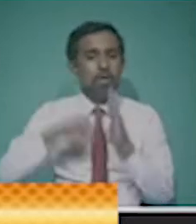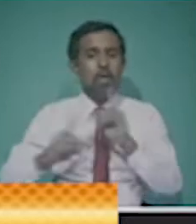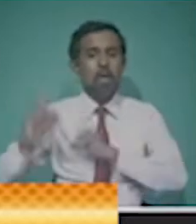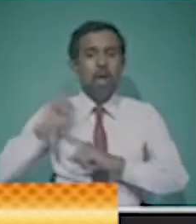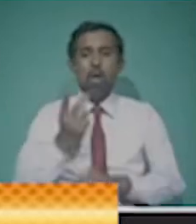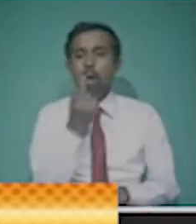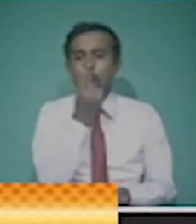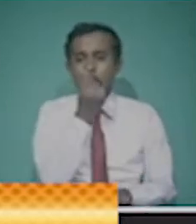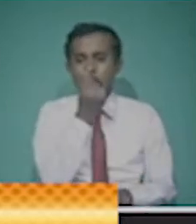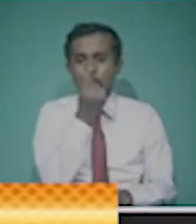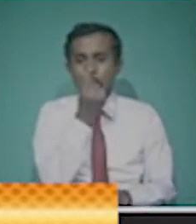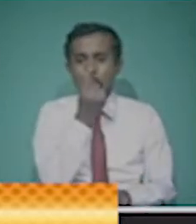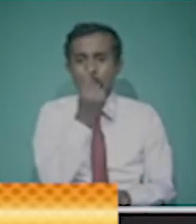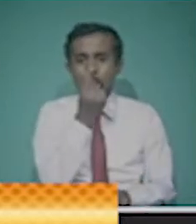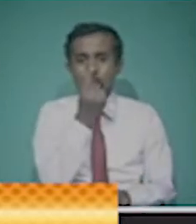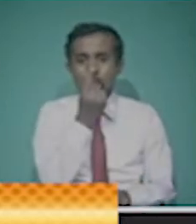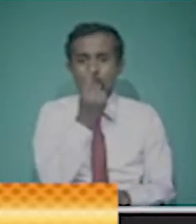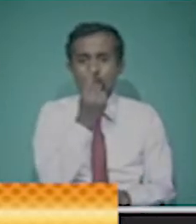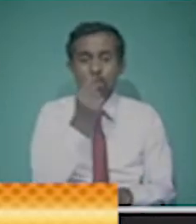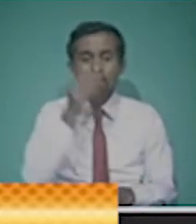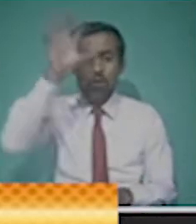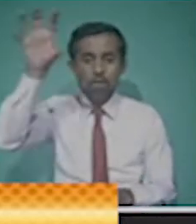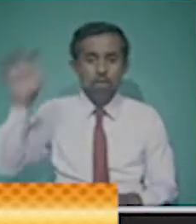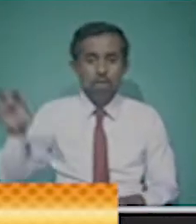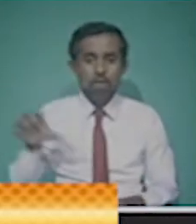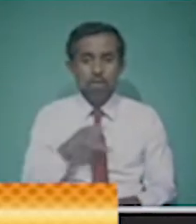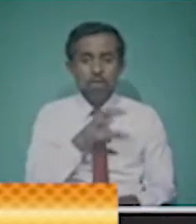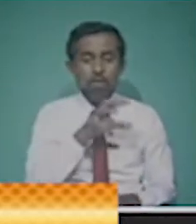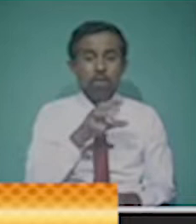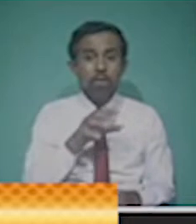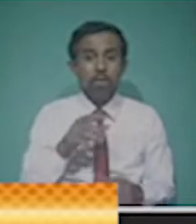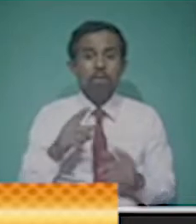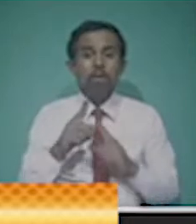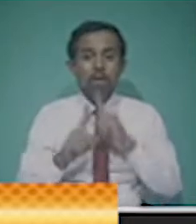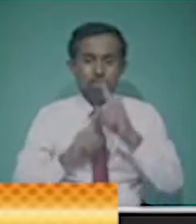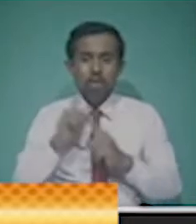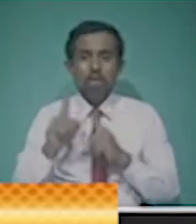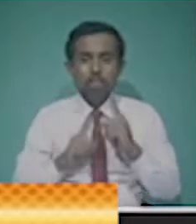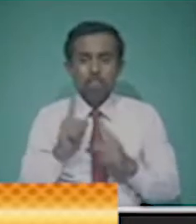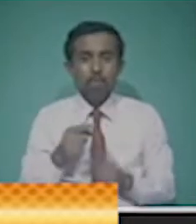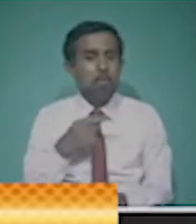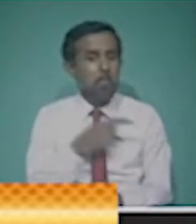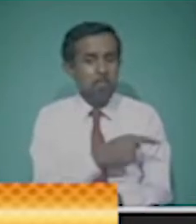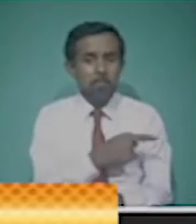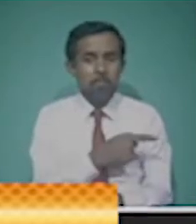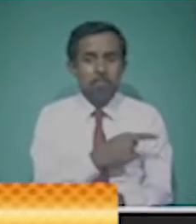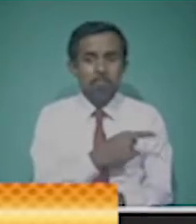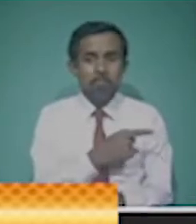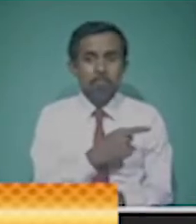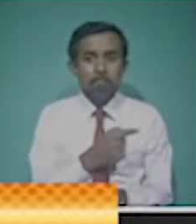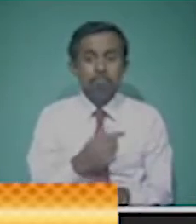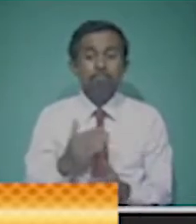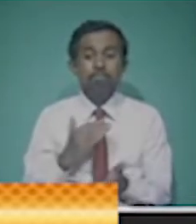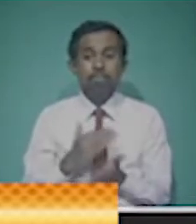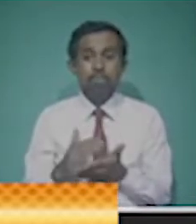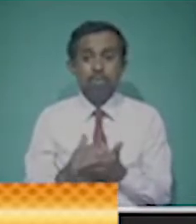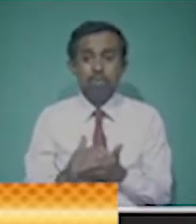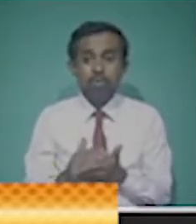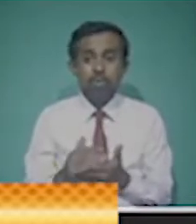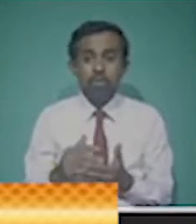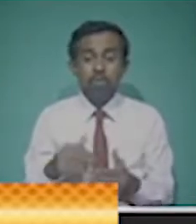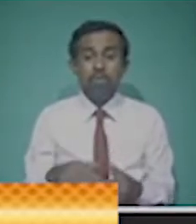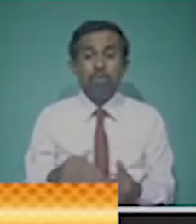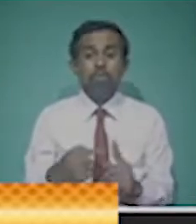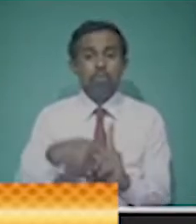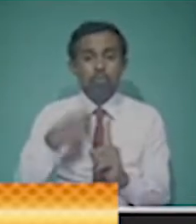Australia. Adi ratawal samagat UN samagat sahaja cakarla mega itu orang mana. Affirmative action. Adi dulu cahaya itu dulu nak